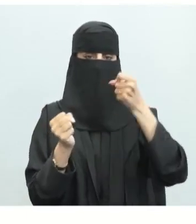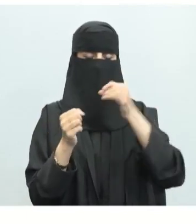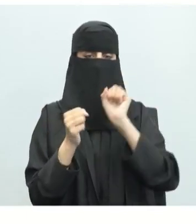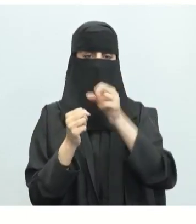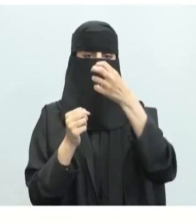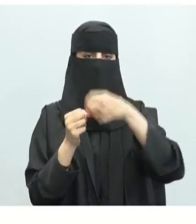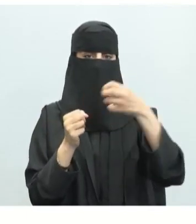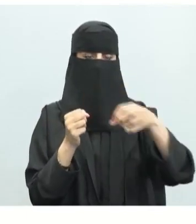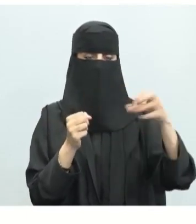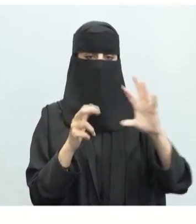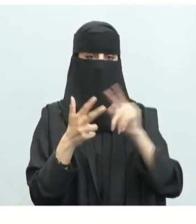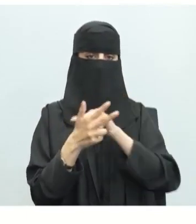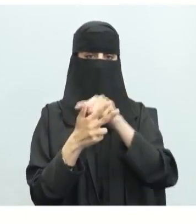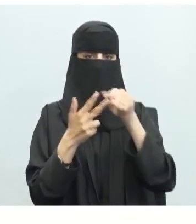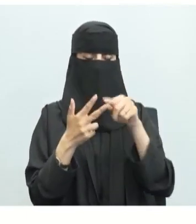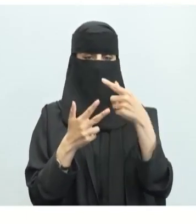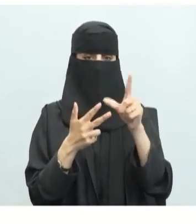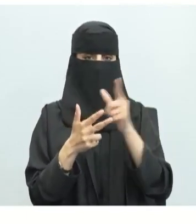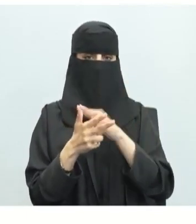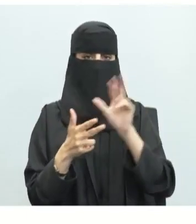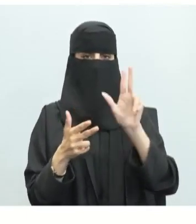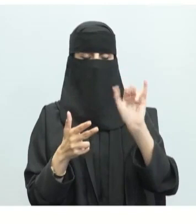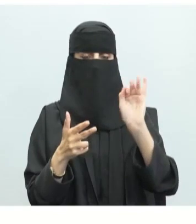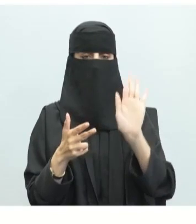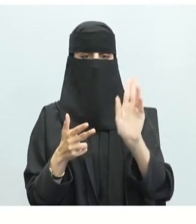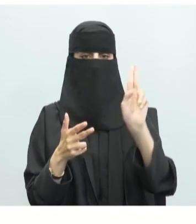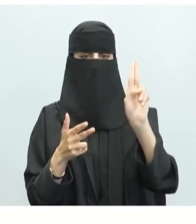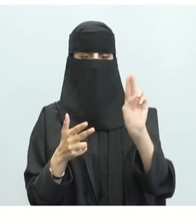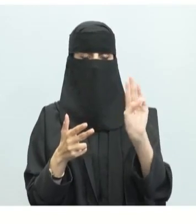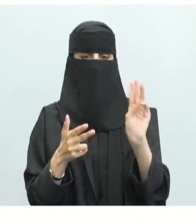هي؟ أحسنتم، المستثنى،